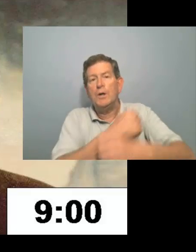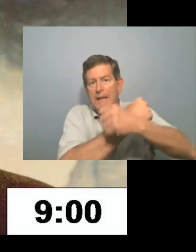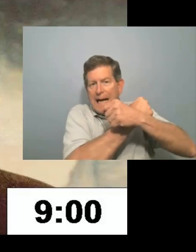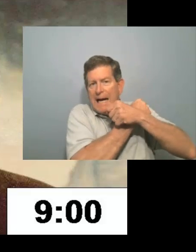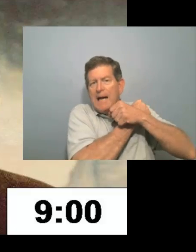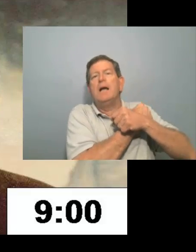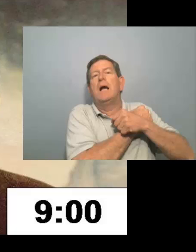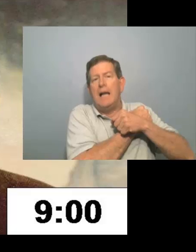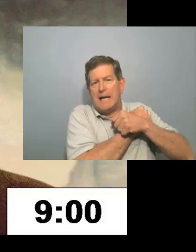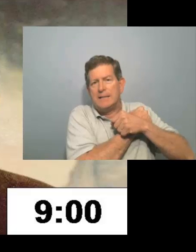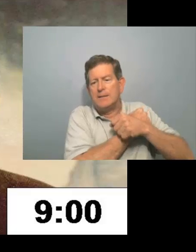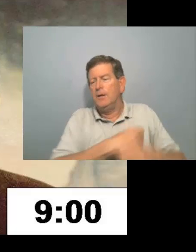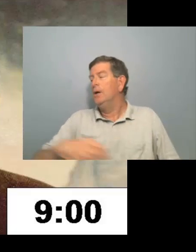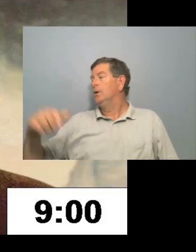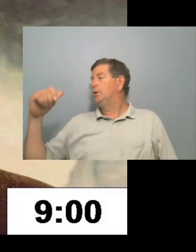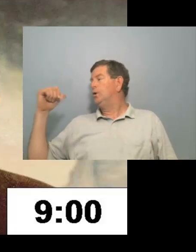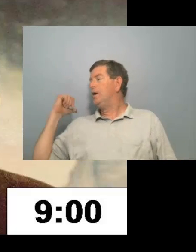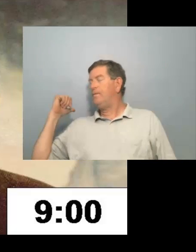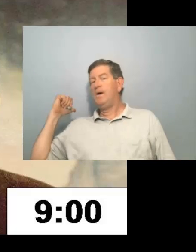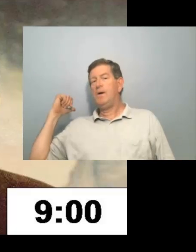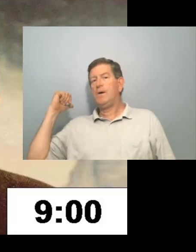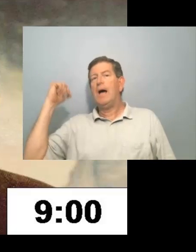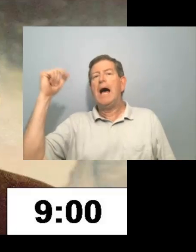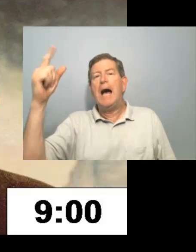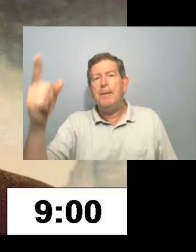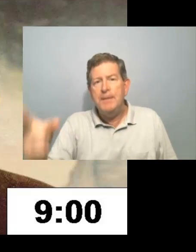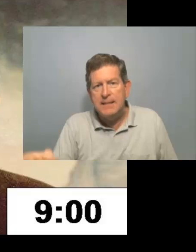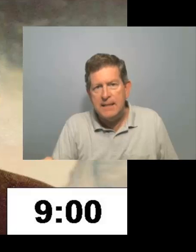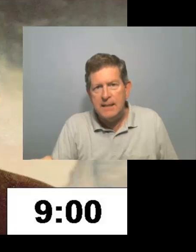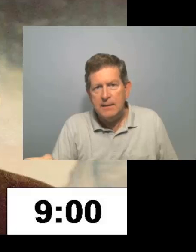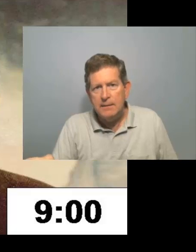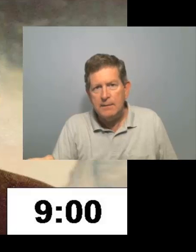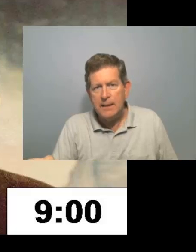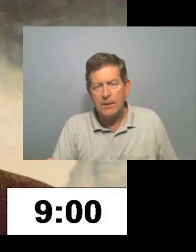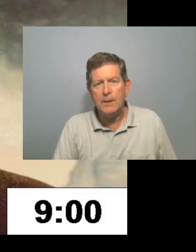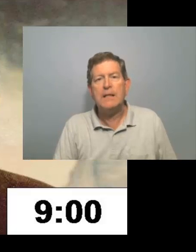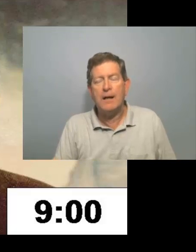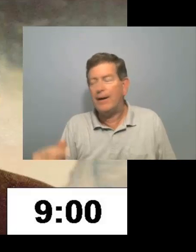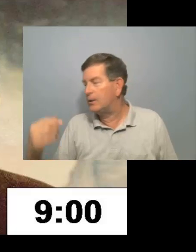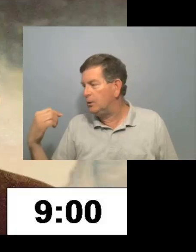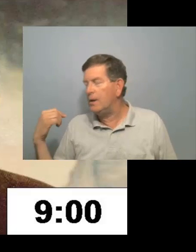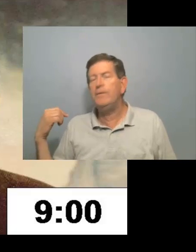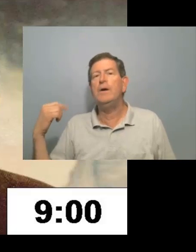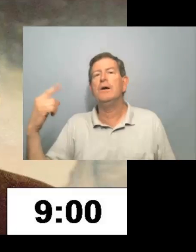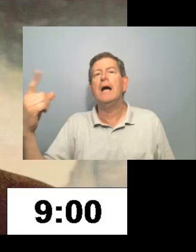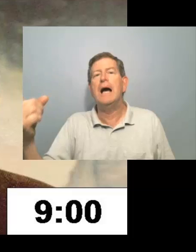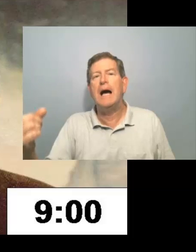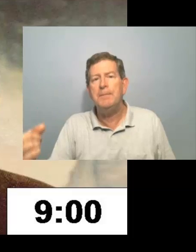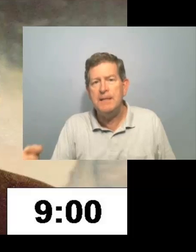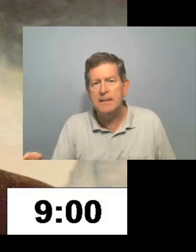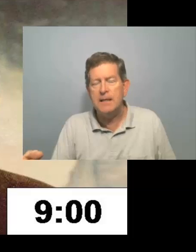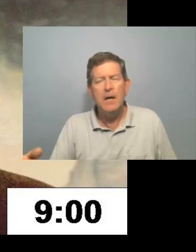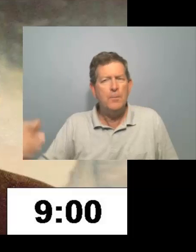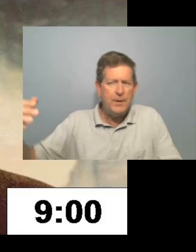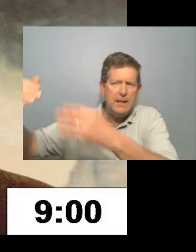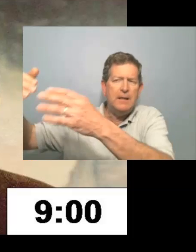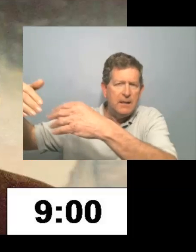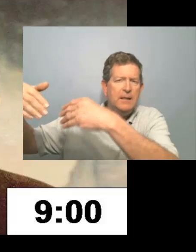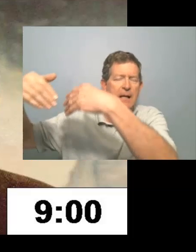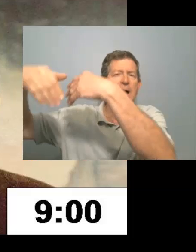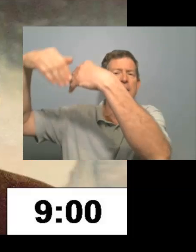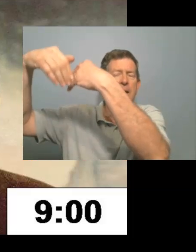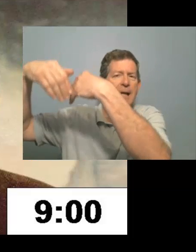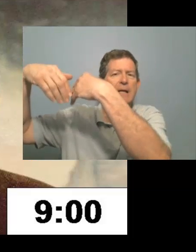Bon, John a classe de 9h à midi. D'accord? Il travaille de 9h à midi.